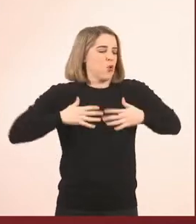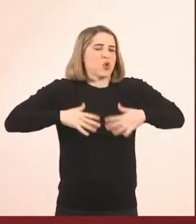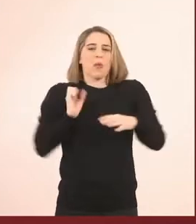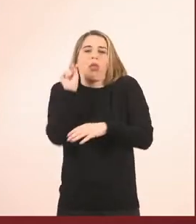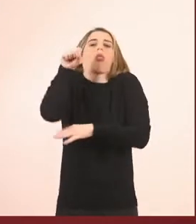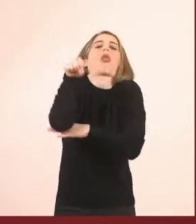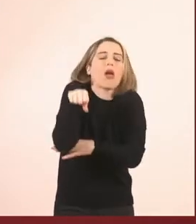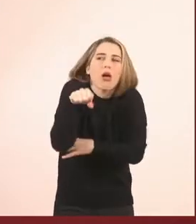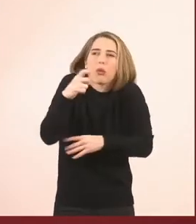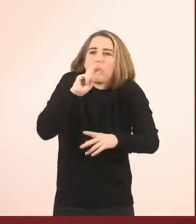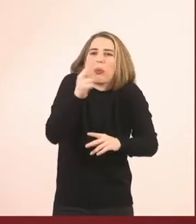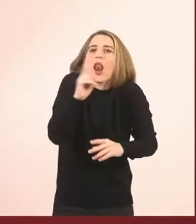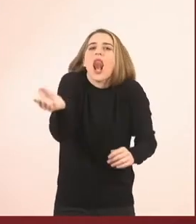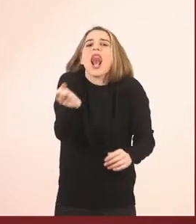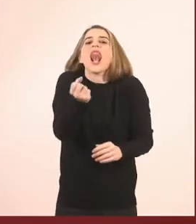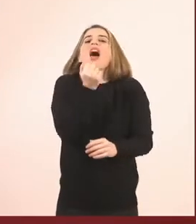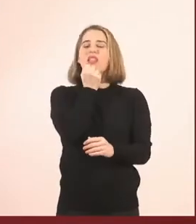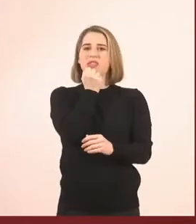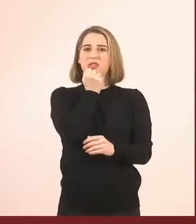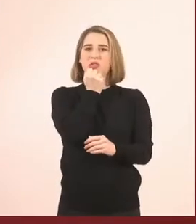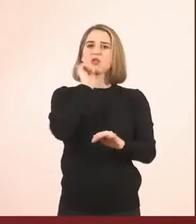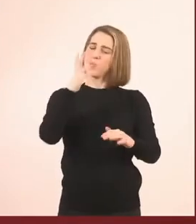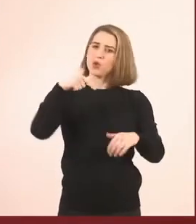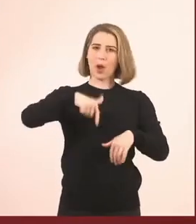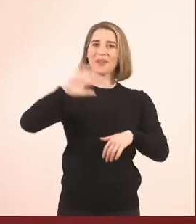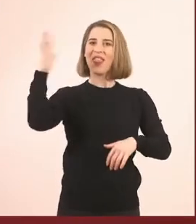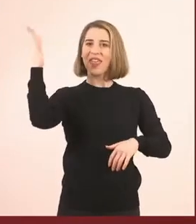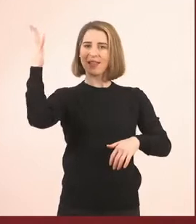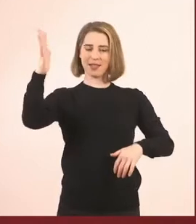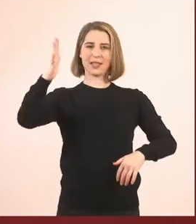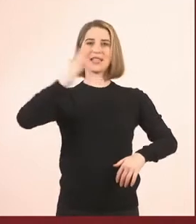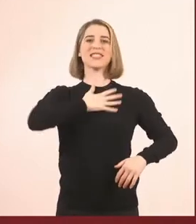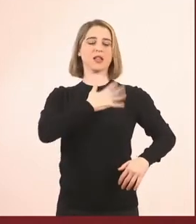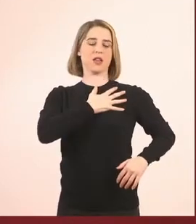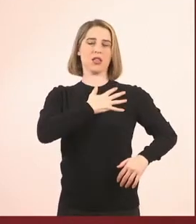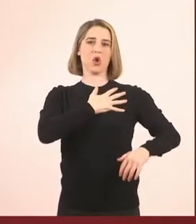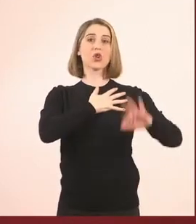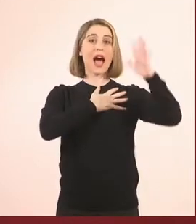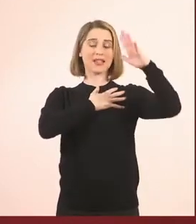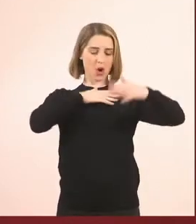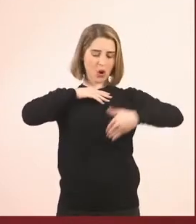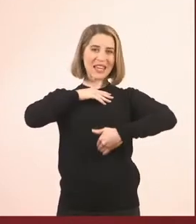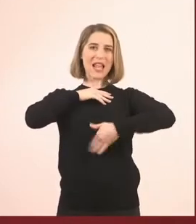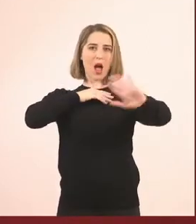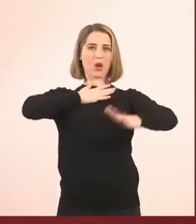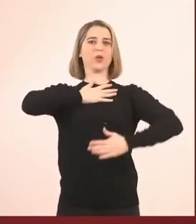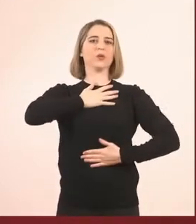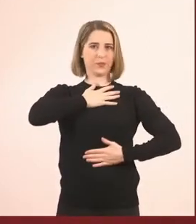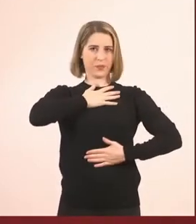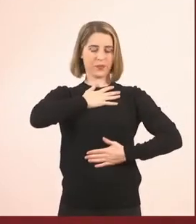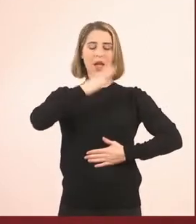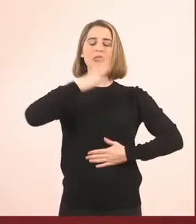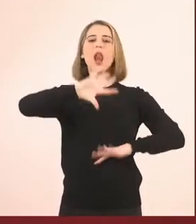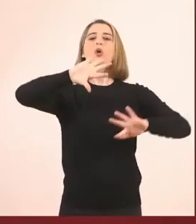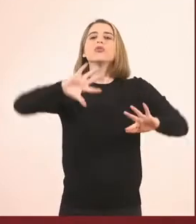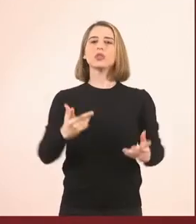βάζουμε το δεξιχέρι σωστή ήθος και το αριστερό πάνω στην κοιλίτσα. Αυτό που θέλουμε να πετύχουμε είναι να